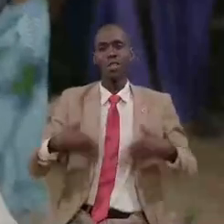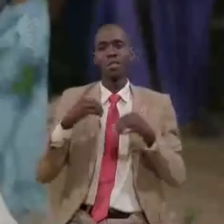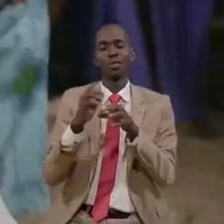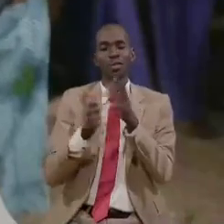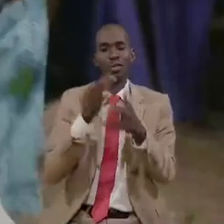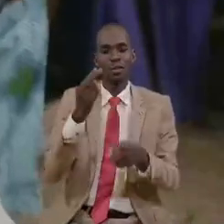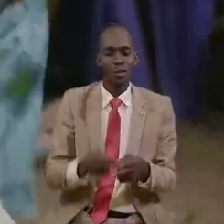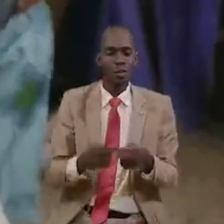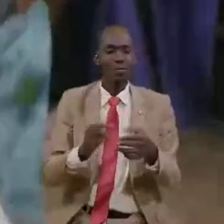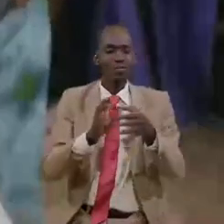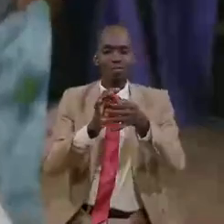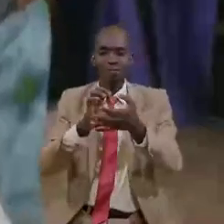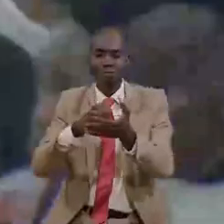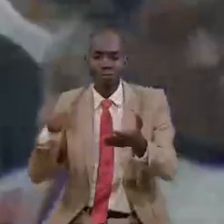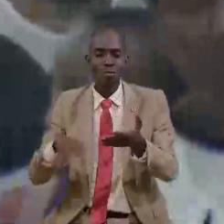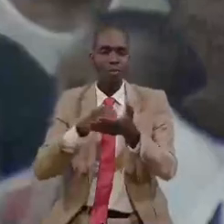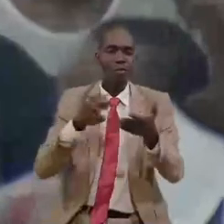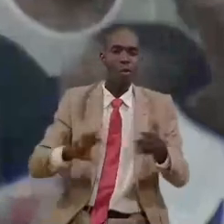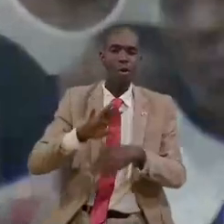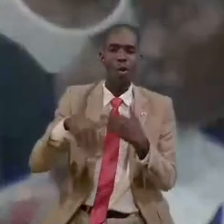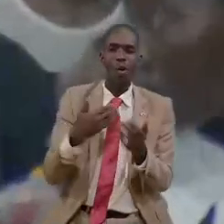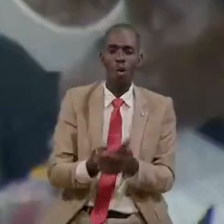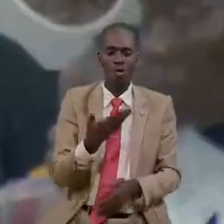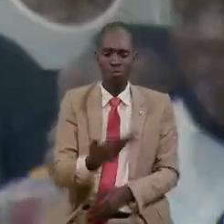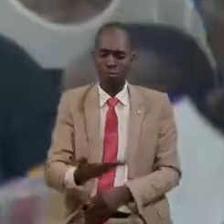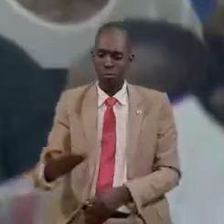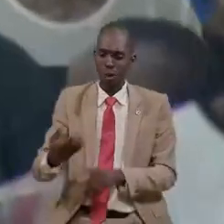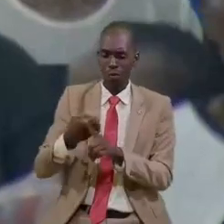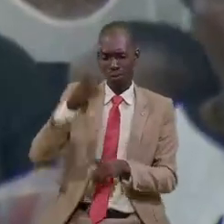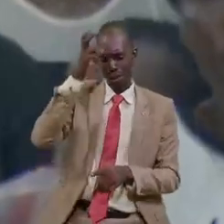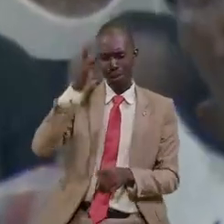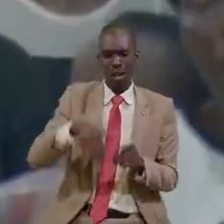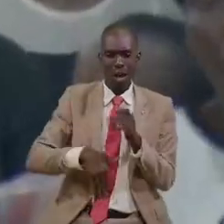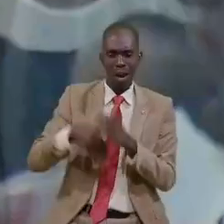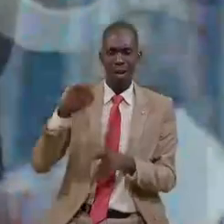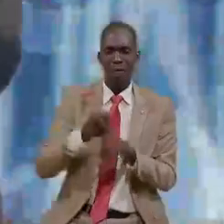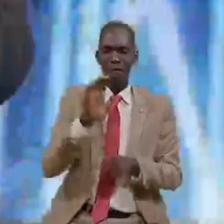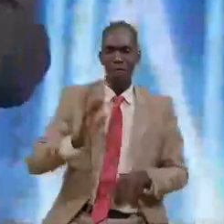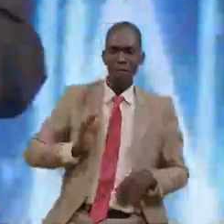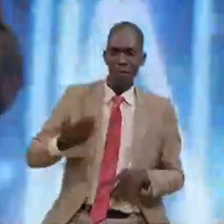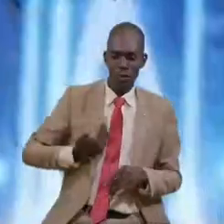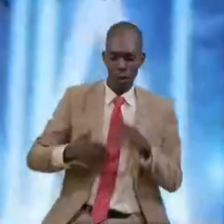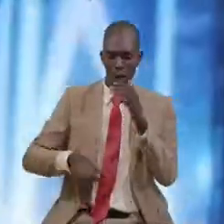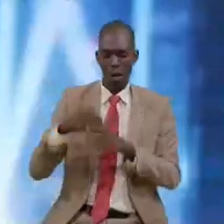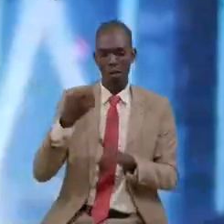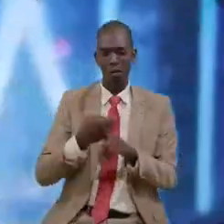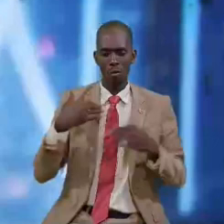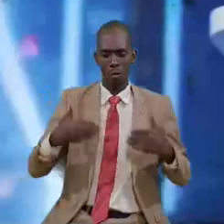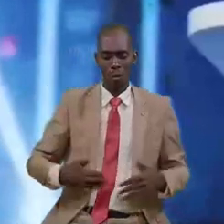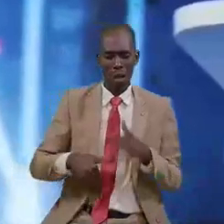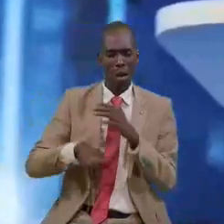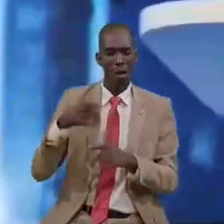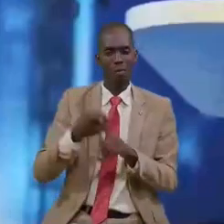il ôte tous les articles du diable de votre âme, de votre esprit, de votre corps. Je vois